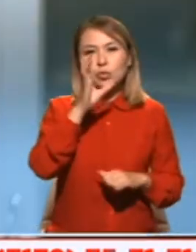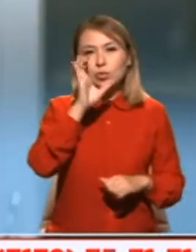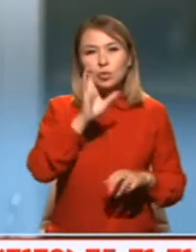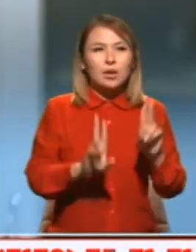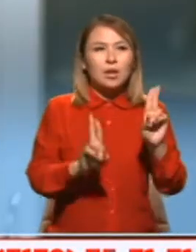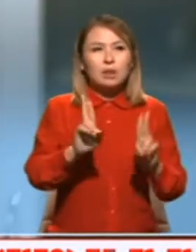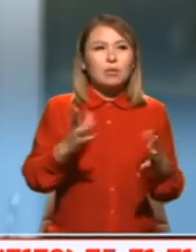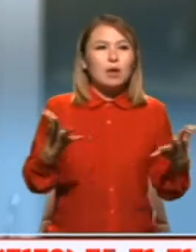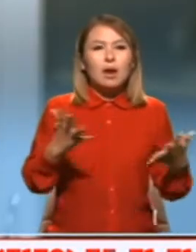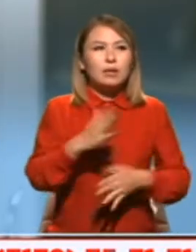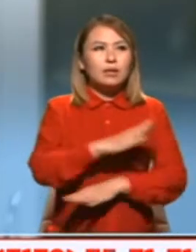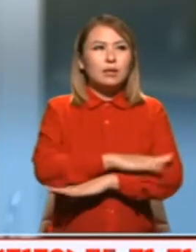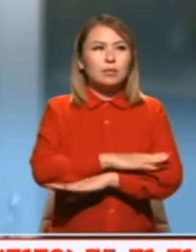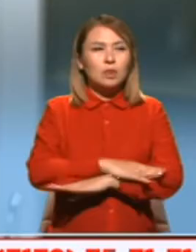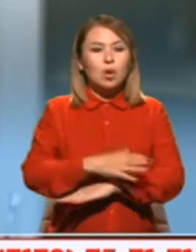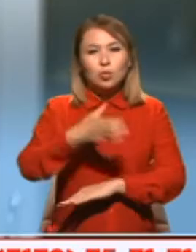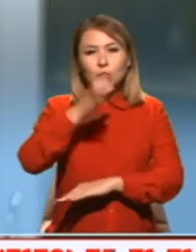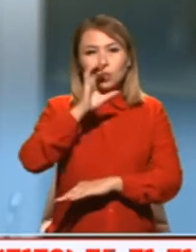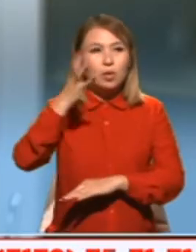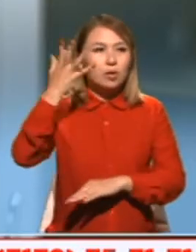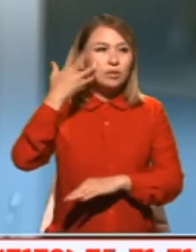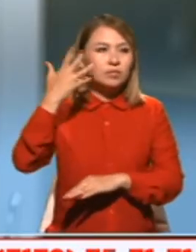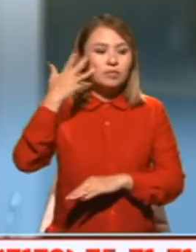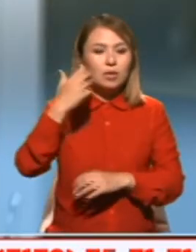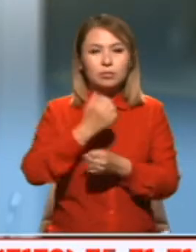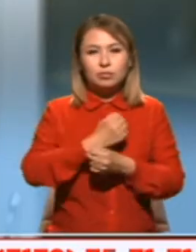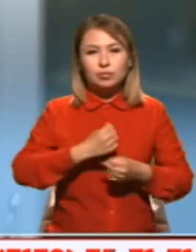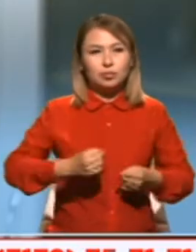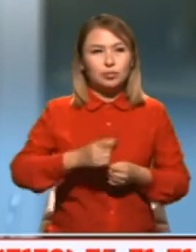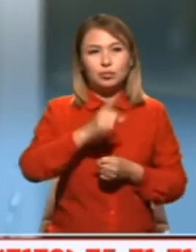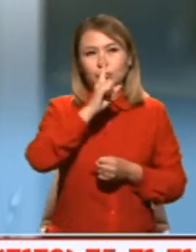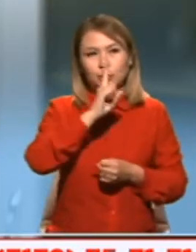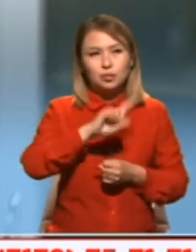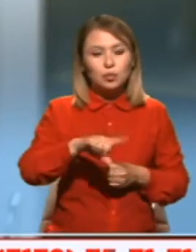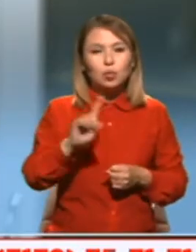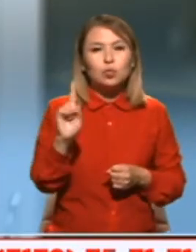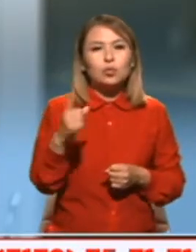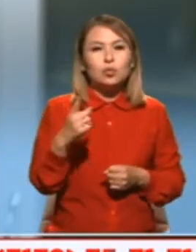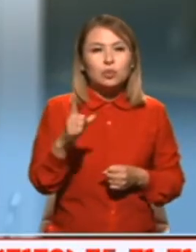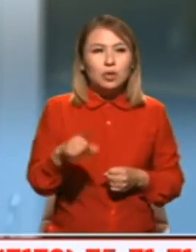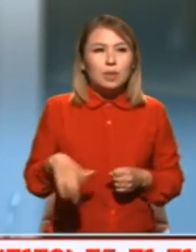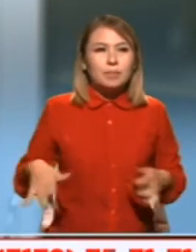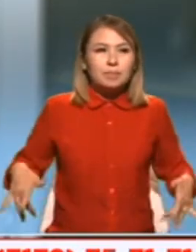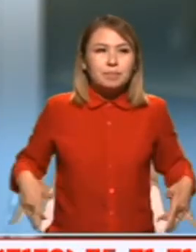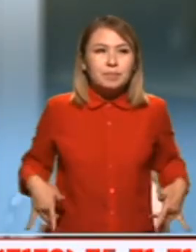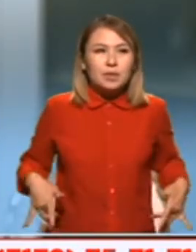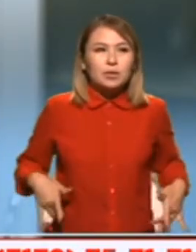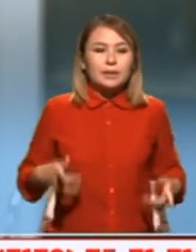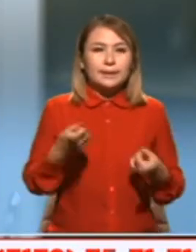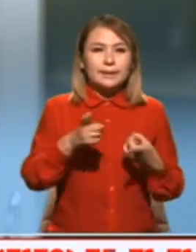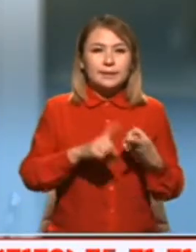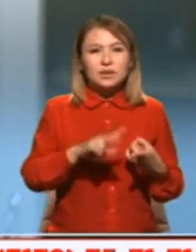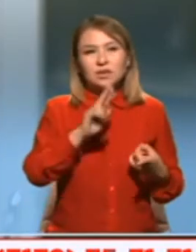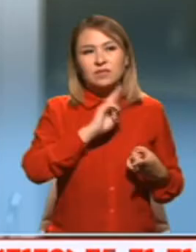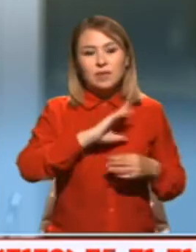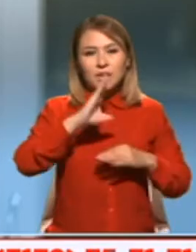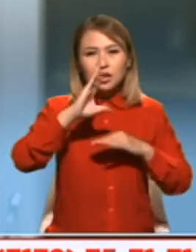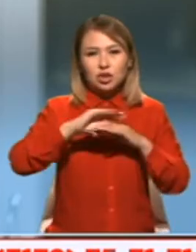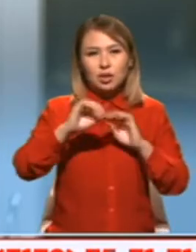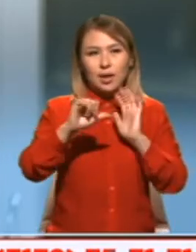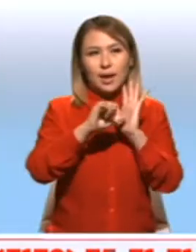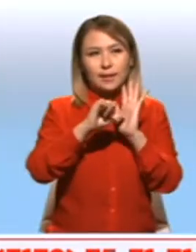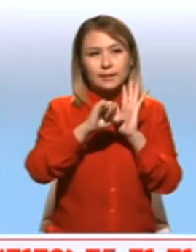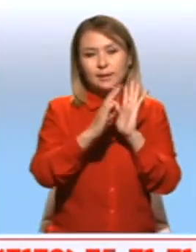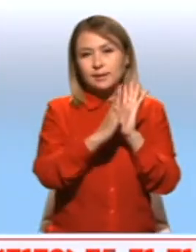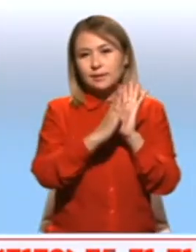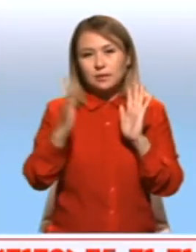етеді? Су ішкенде қалыпты жағдайда адам ісінбейді. Неге ісінеді? Вообще бүйректің қызметі бойынша кешкі сағат 6-дан кейін